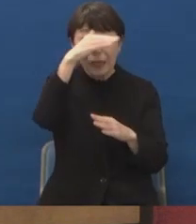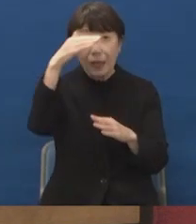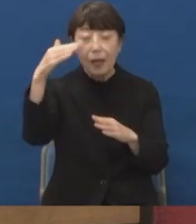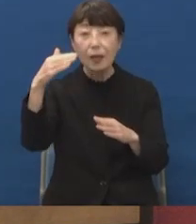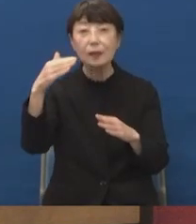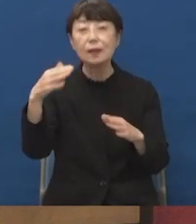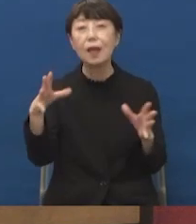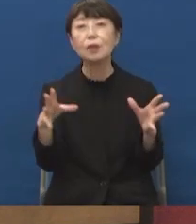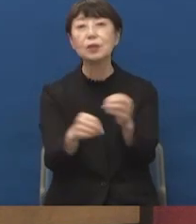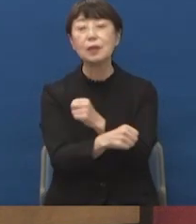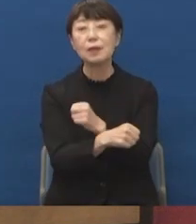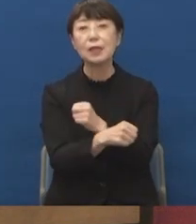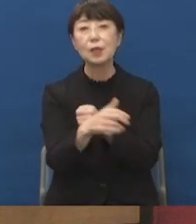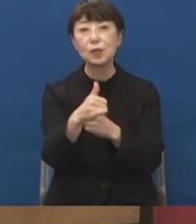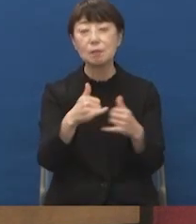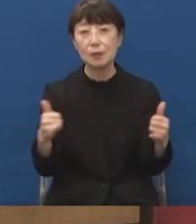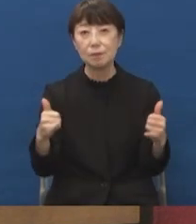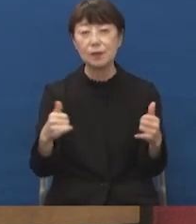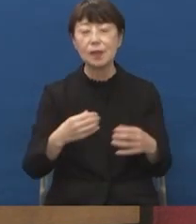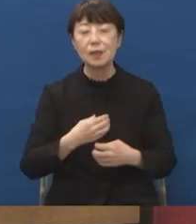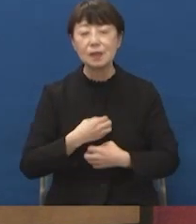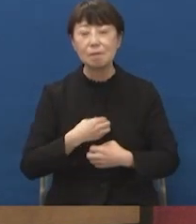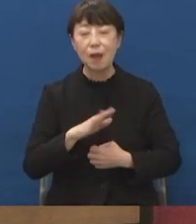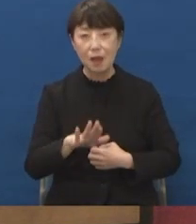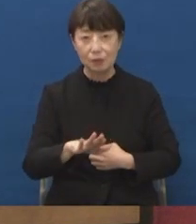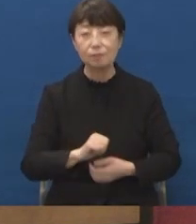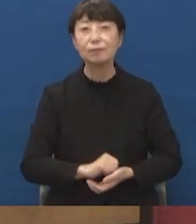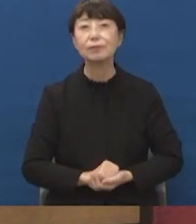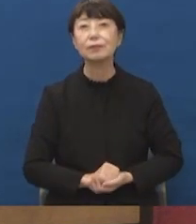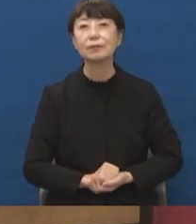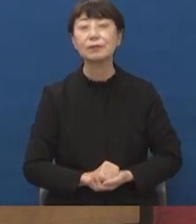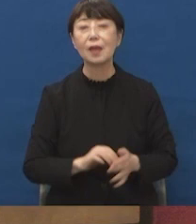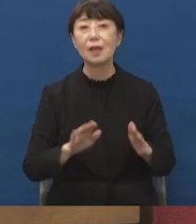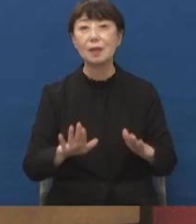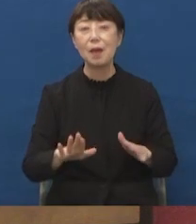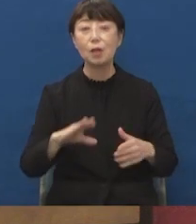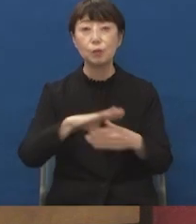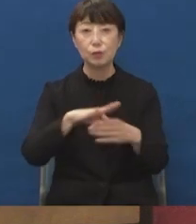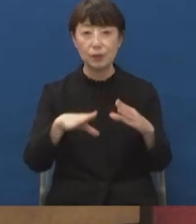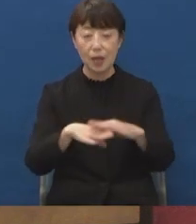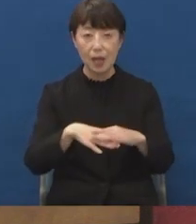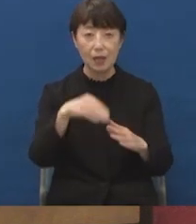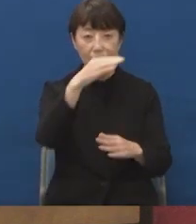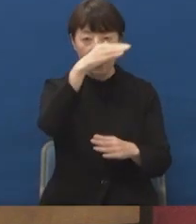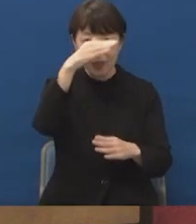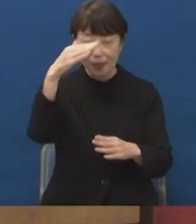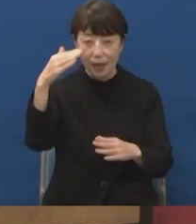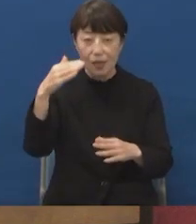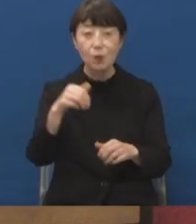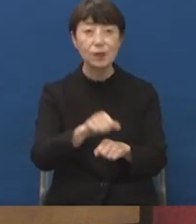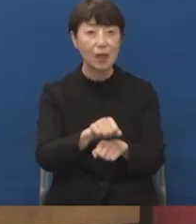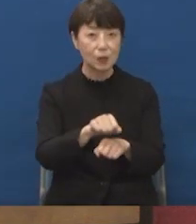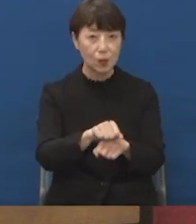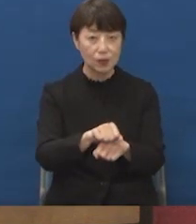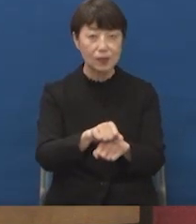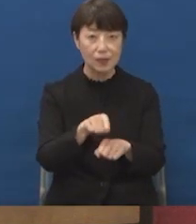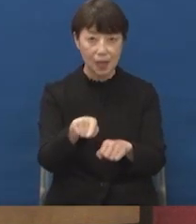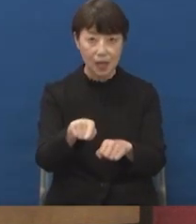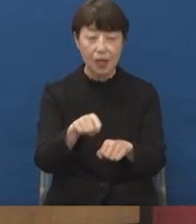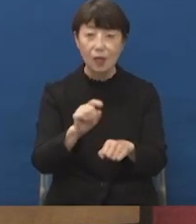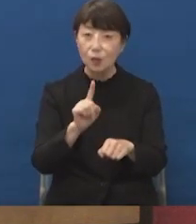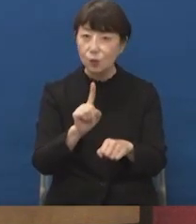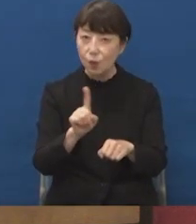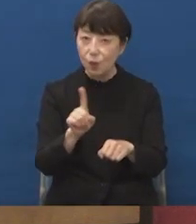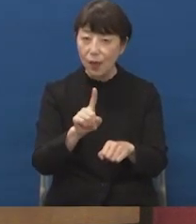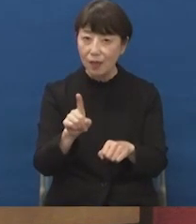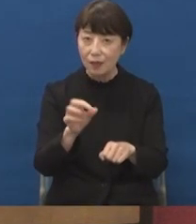つ市民が多くおられます。今ある文化や景観を材料にして、いかに稼いでい